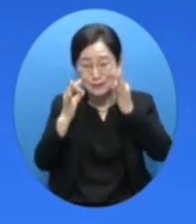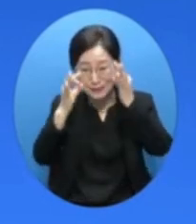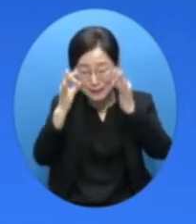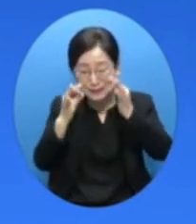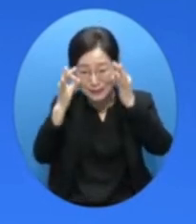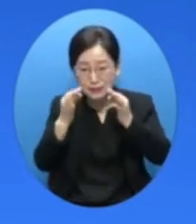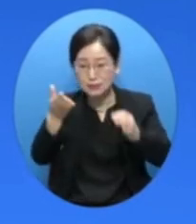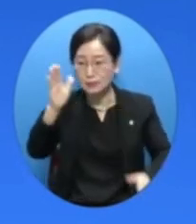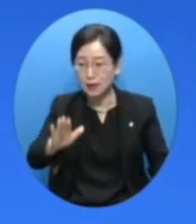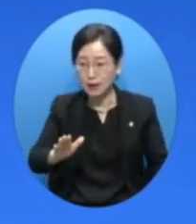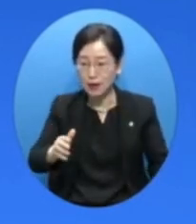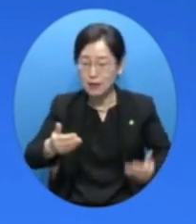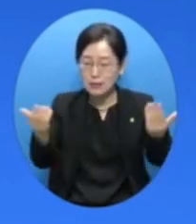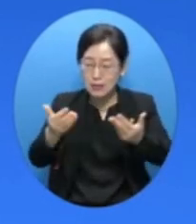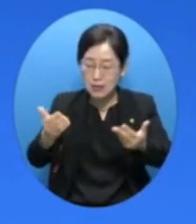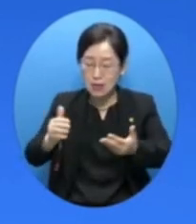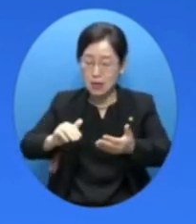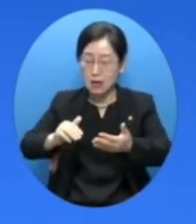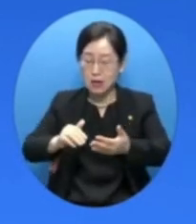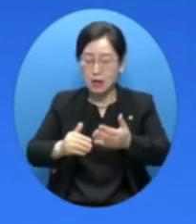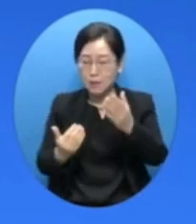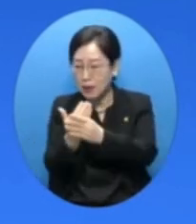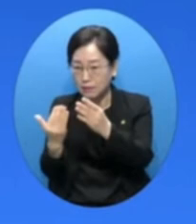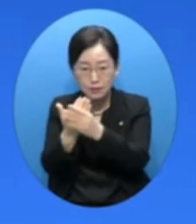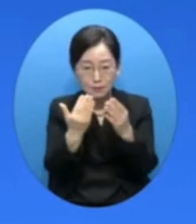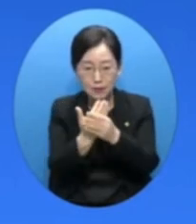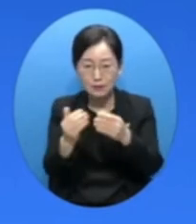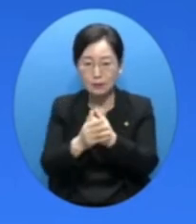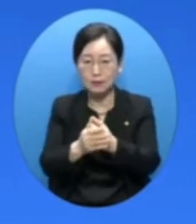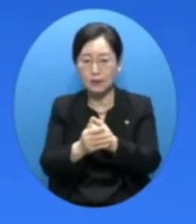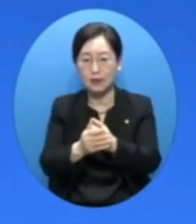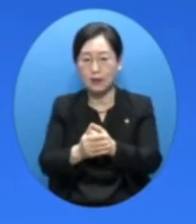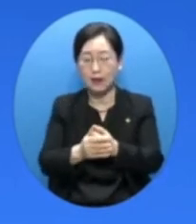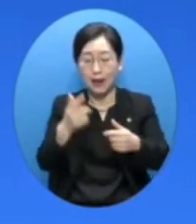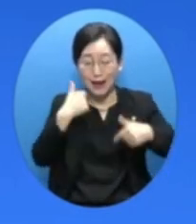다가오는 모든 일들 때문에 아침에 기뻤다 저녁에